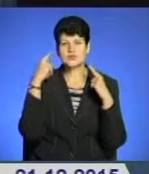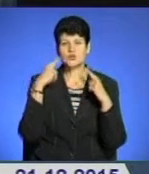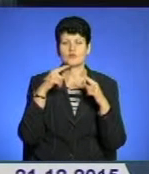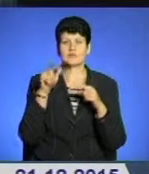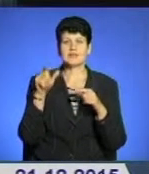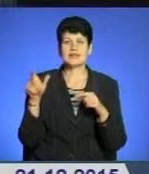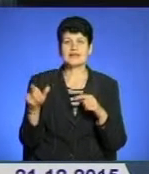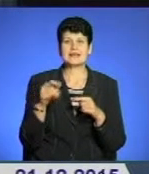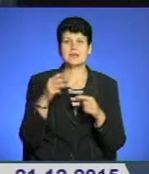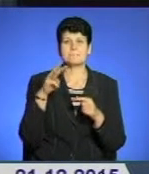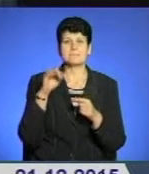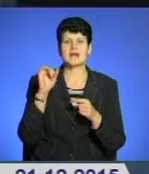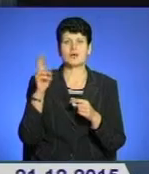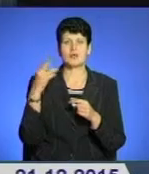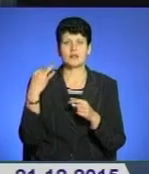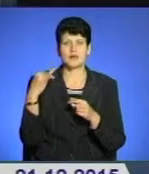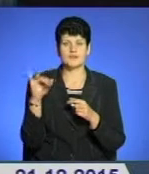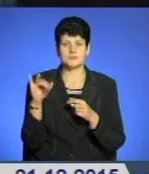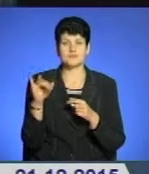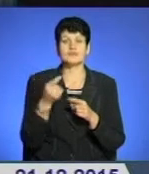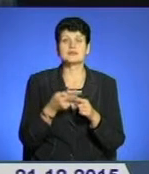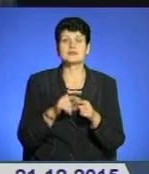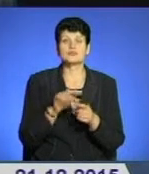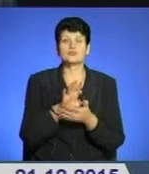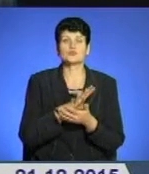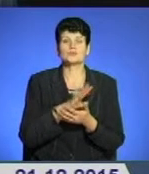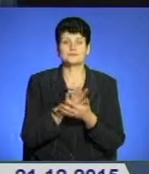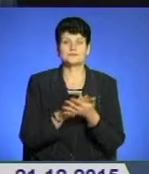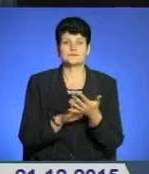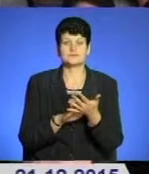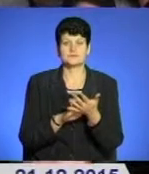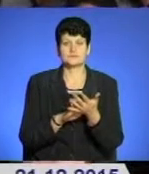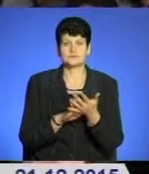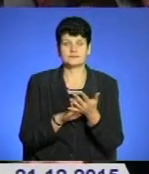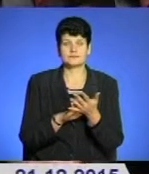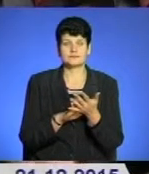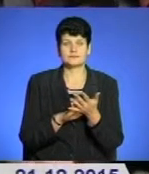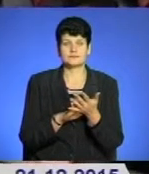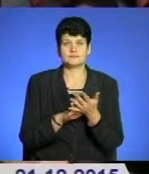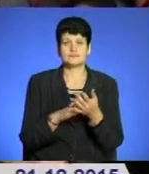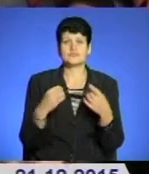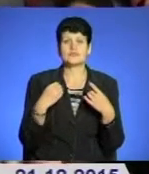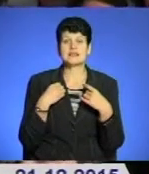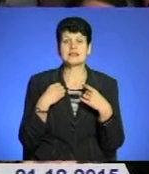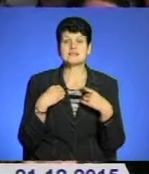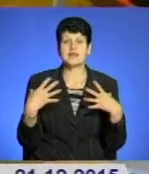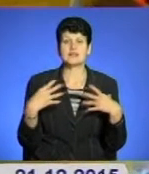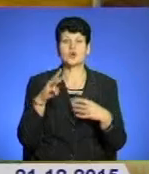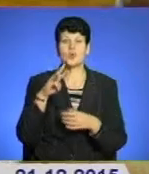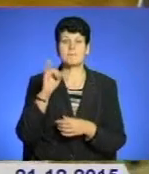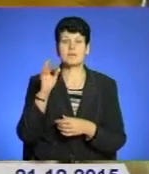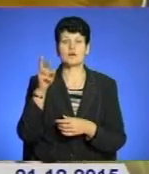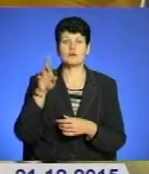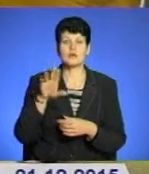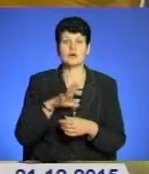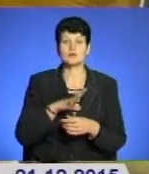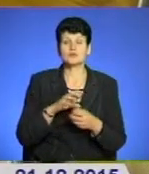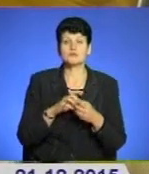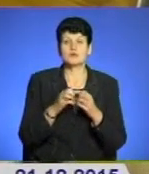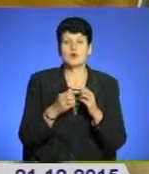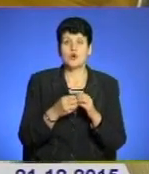сам Миколай-чудотворець. Як це було, дивіться у сюжеті Лілії Лобур. Свято Миколая опинилось під загрозою,